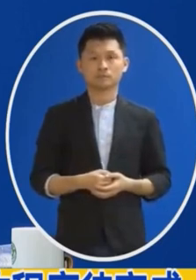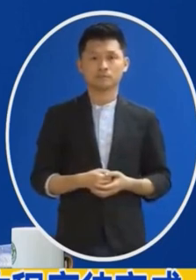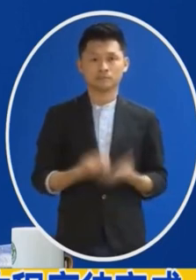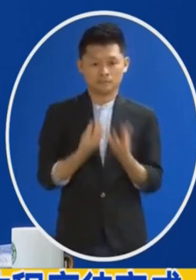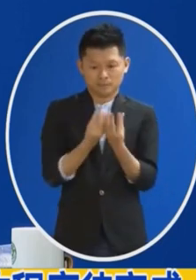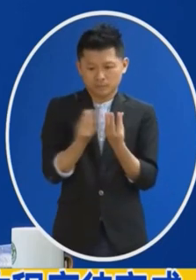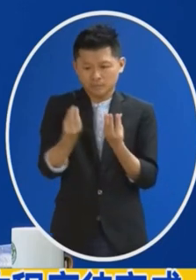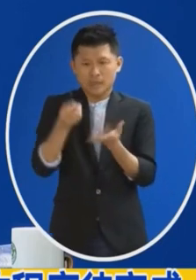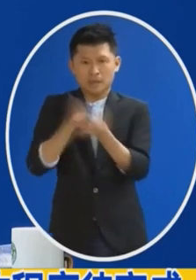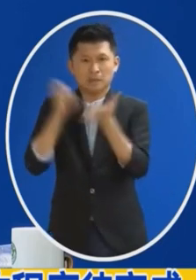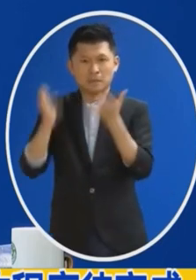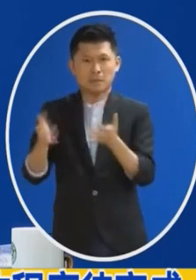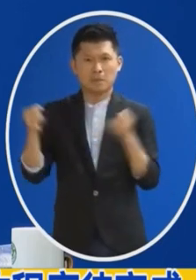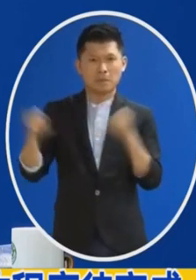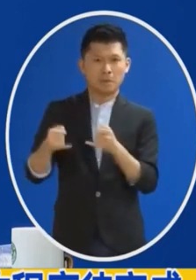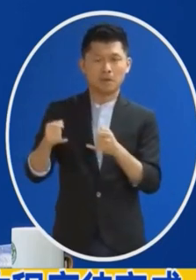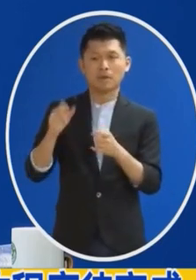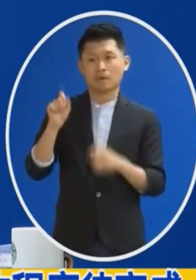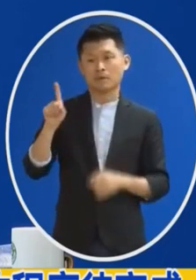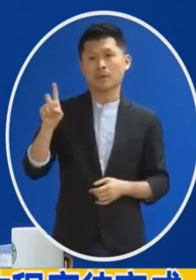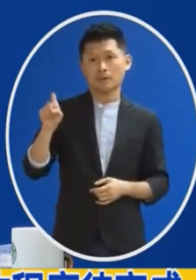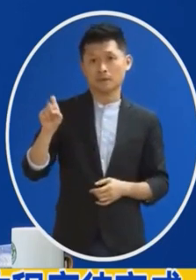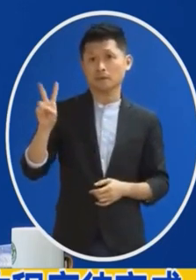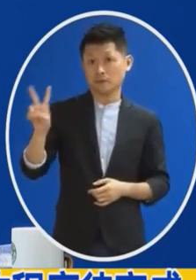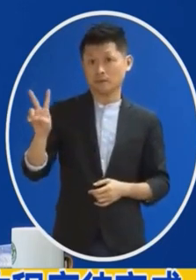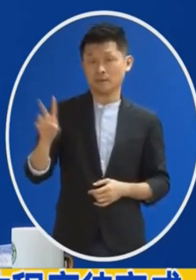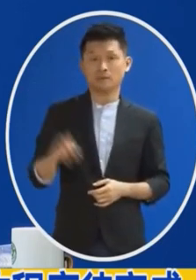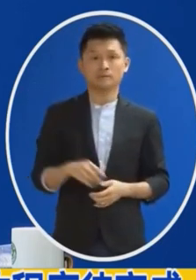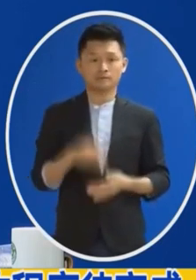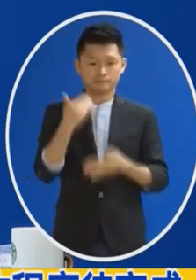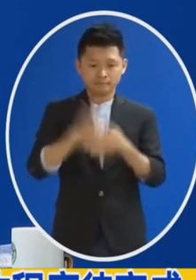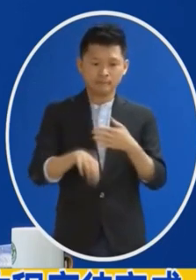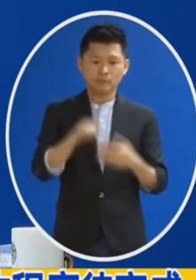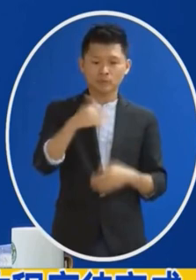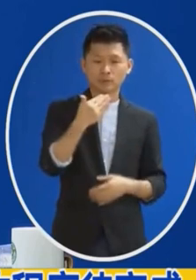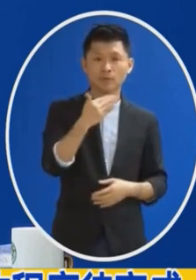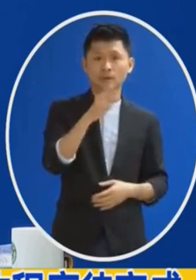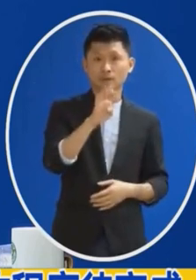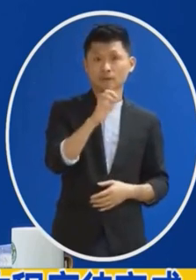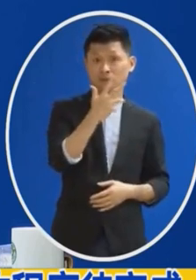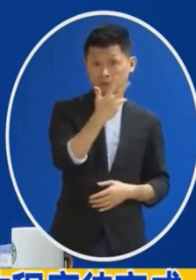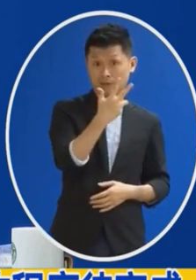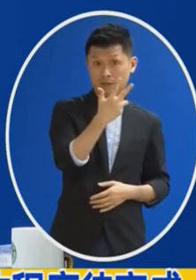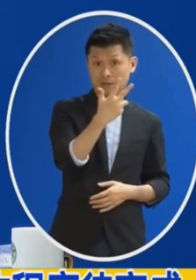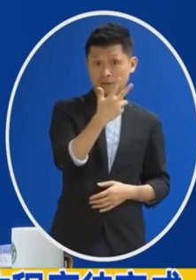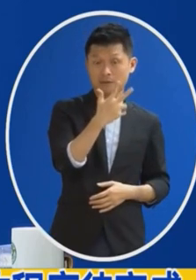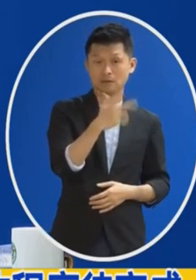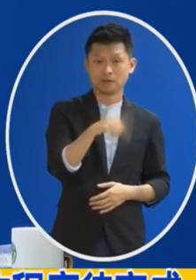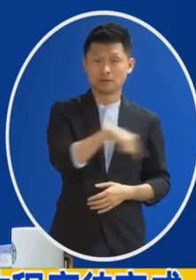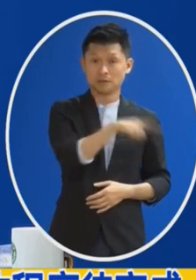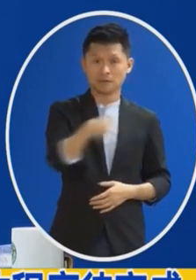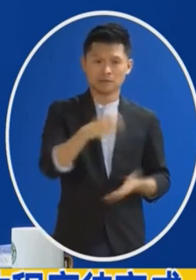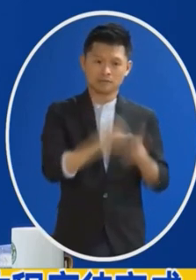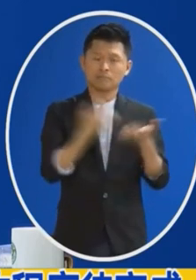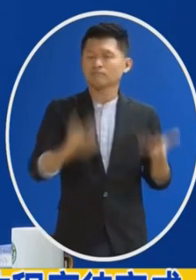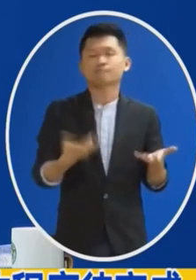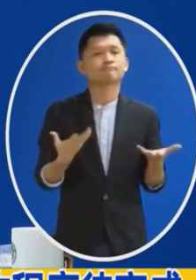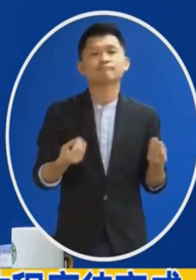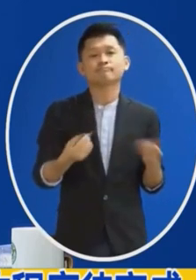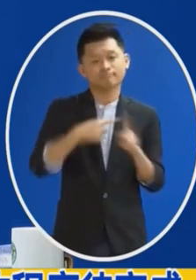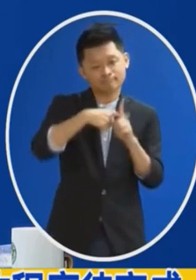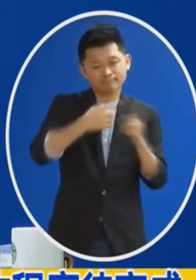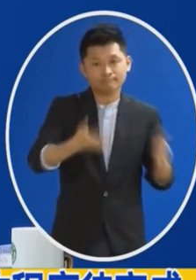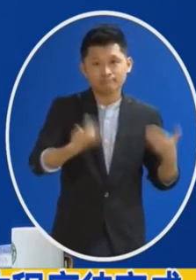的不良事件是有112件，那另外剩下947件是属于非严重不良事